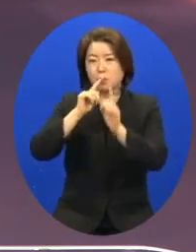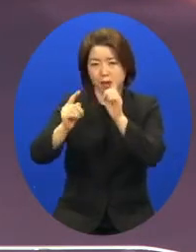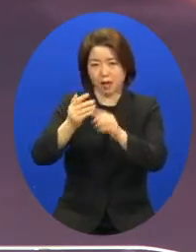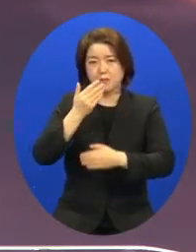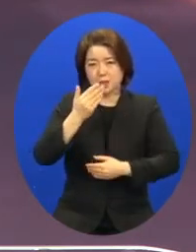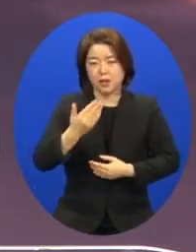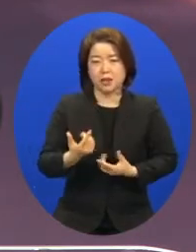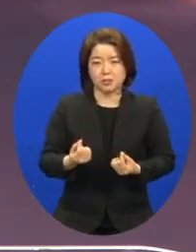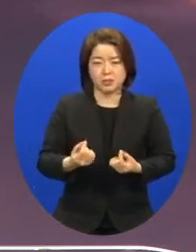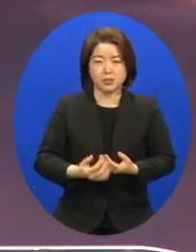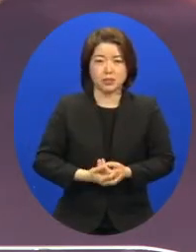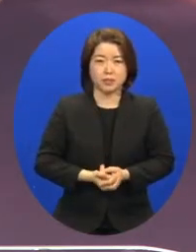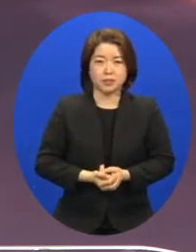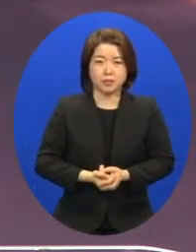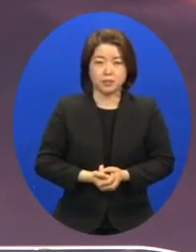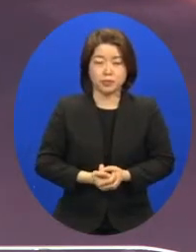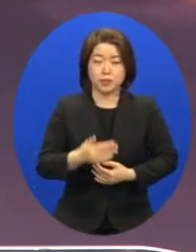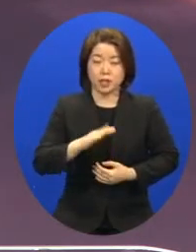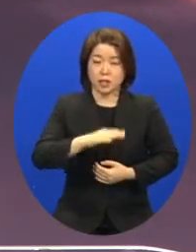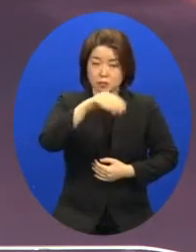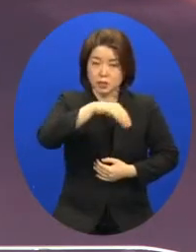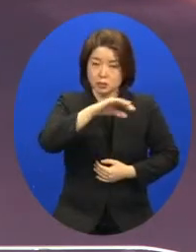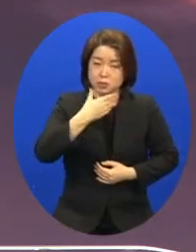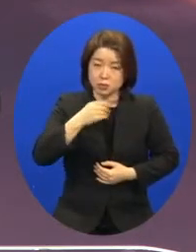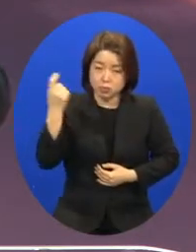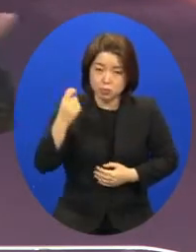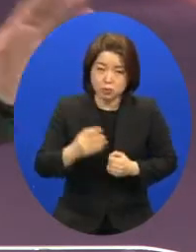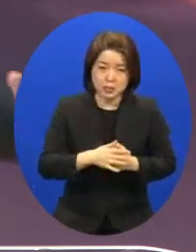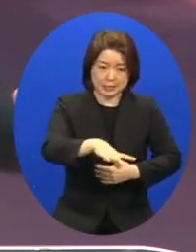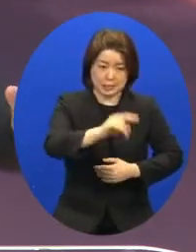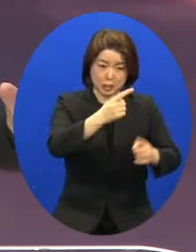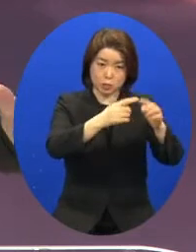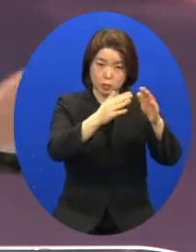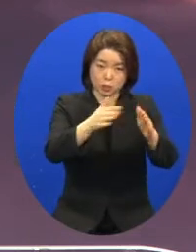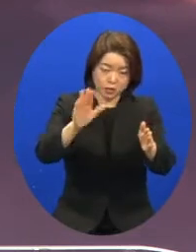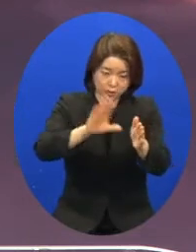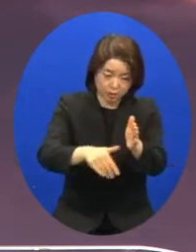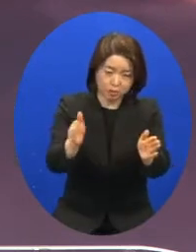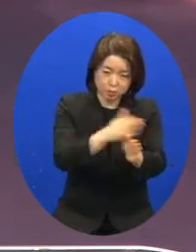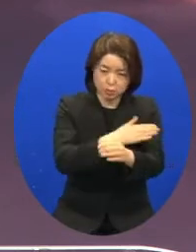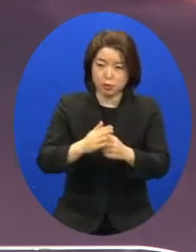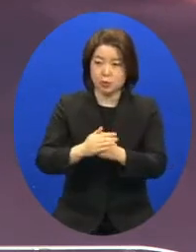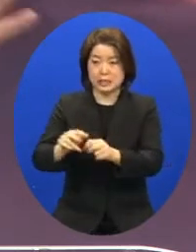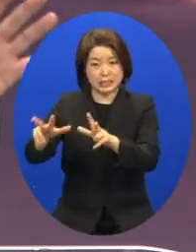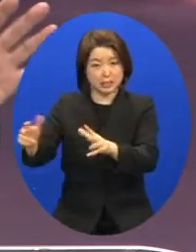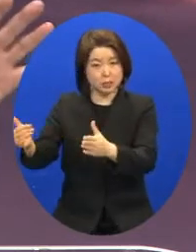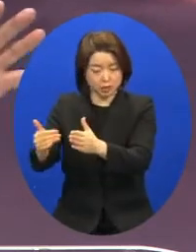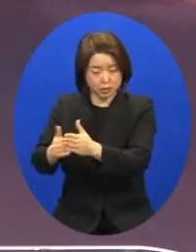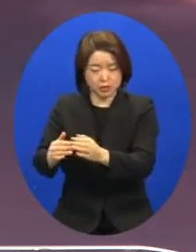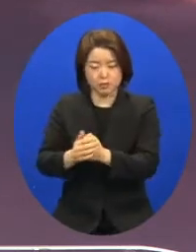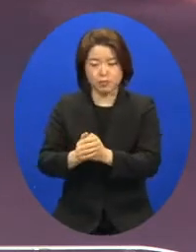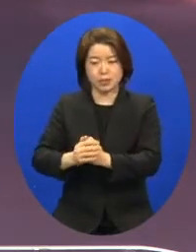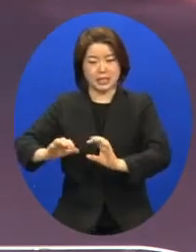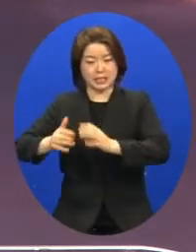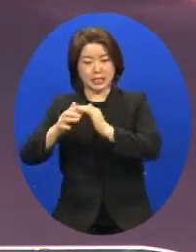그러나 십자가의 복음이 초대교회 때부터 지금까지 세상 사람들에게는 조롱을 당하고 무시를